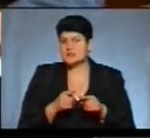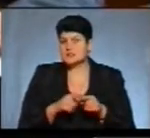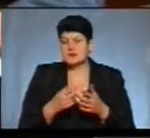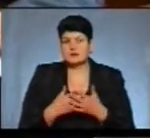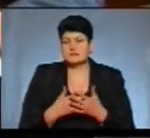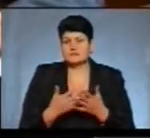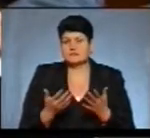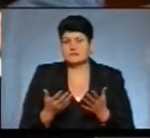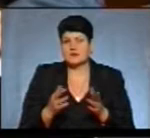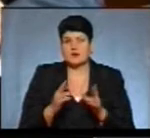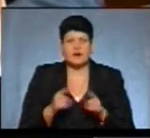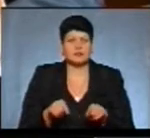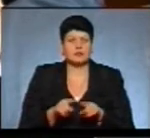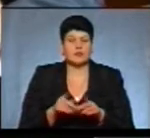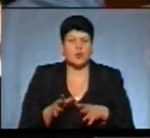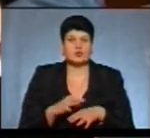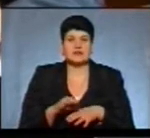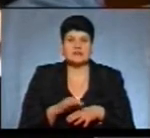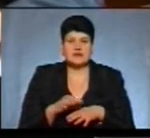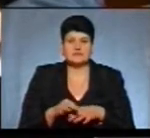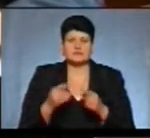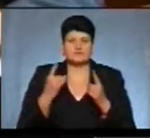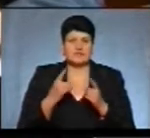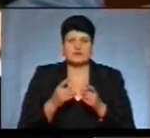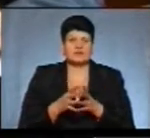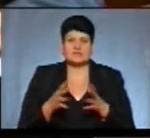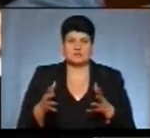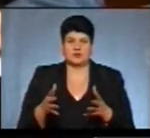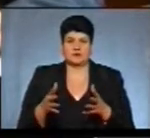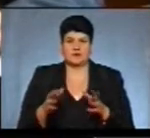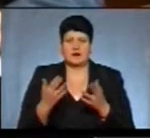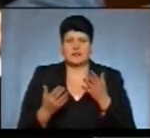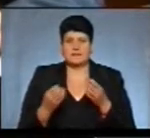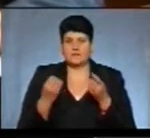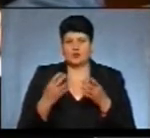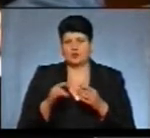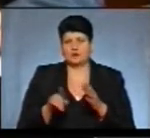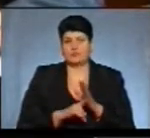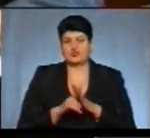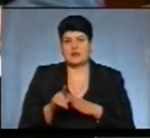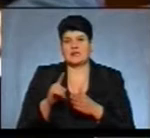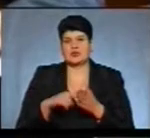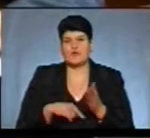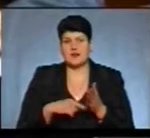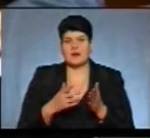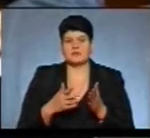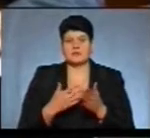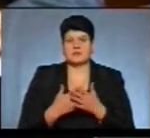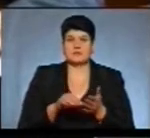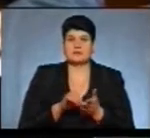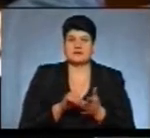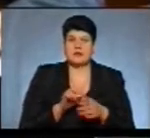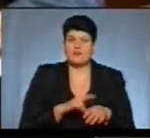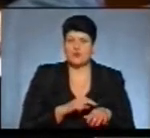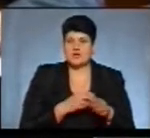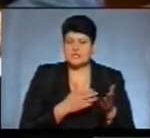ну, як такого типу насильства там суттєво не збільшилося вчинення, але от просто вже почали люди десь довіряти і представникам